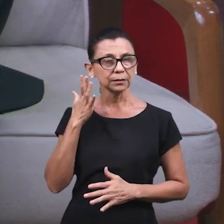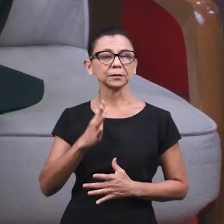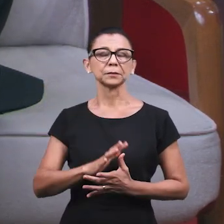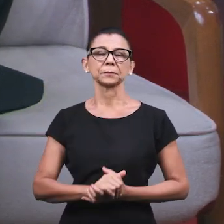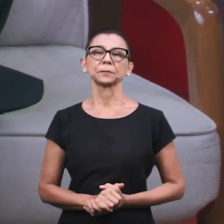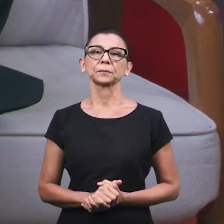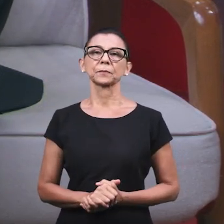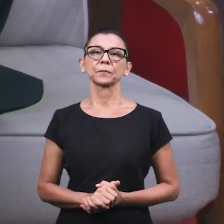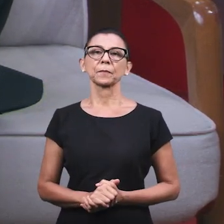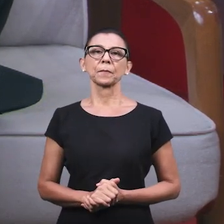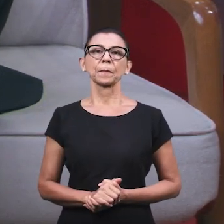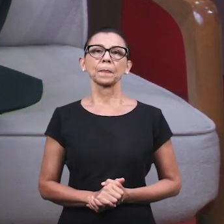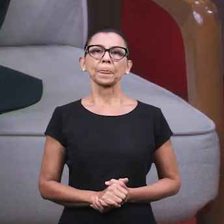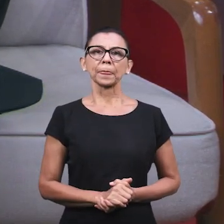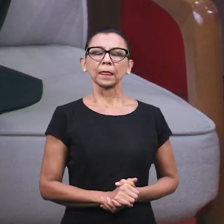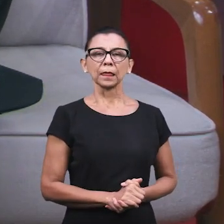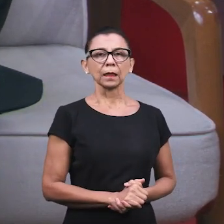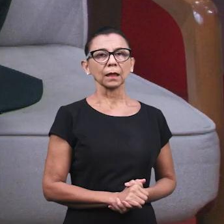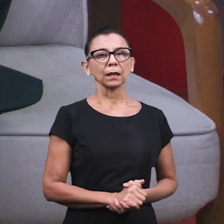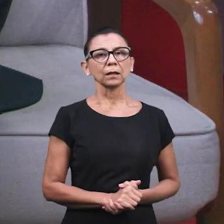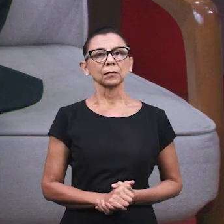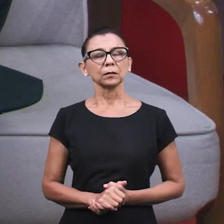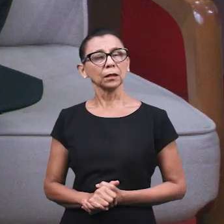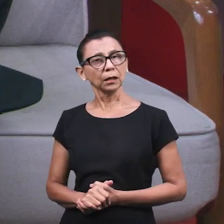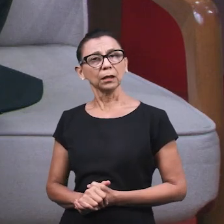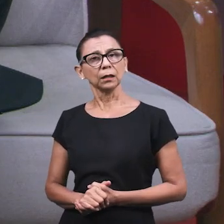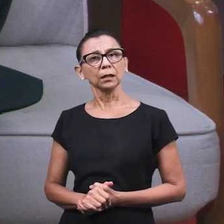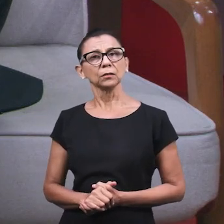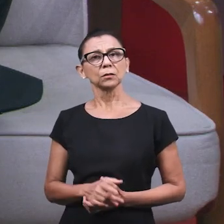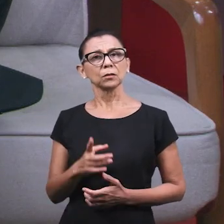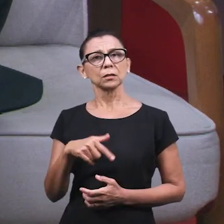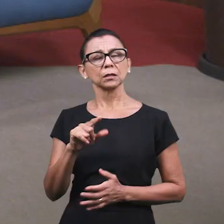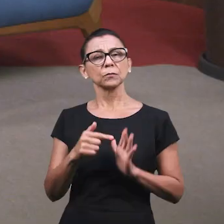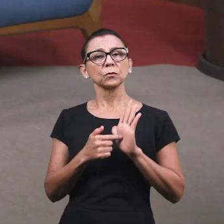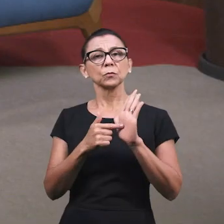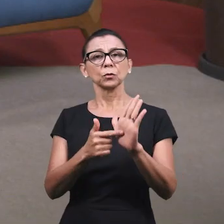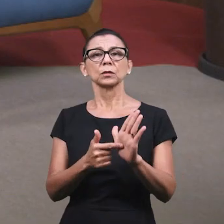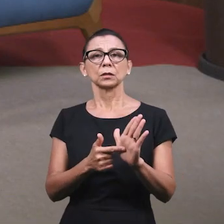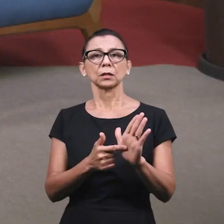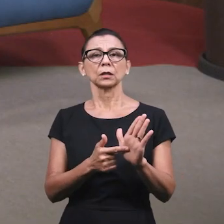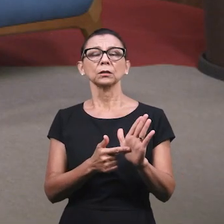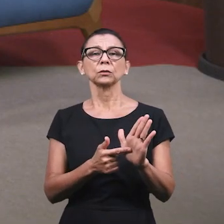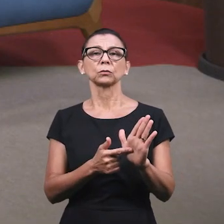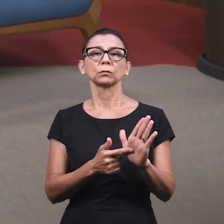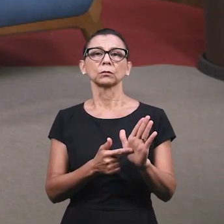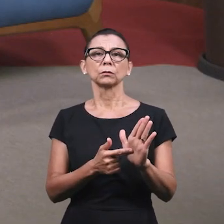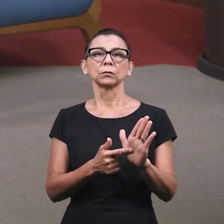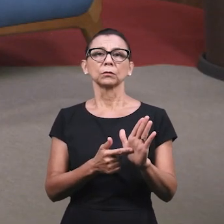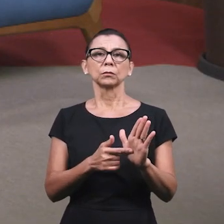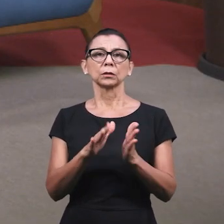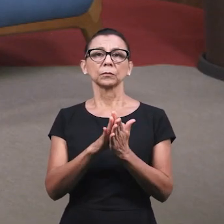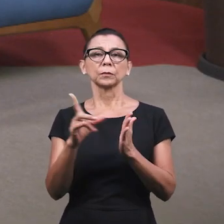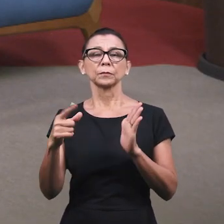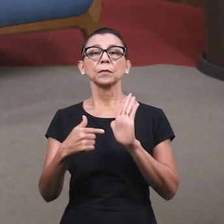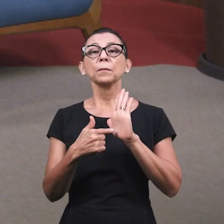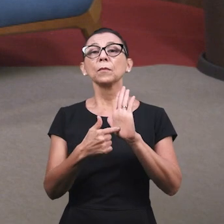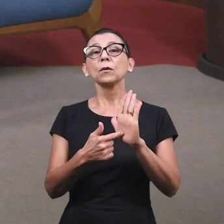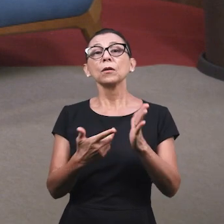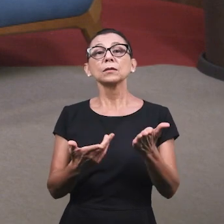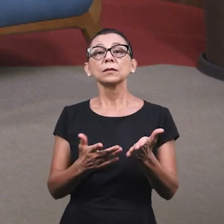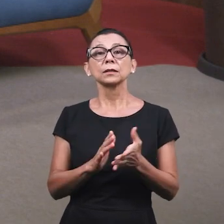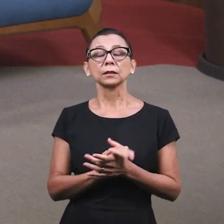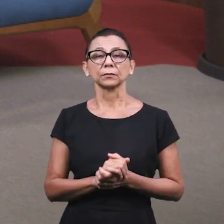nous sommes en train d'apporter ici, à la surface, ce qui est enregistré dans la parole. L'Évangile,